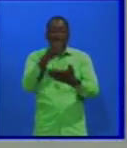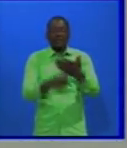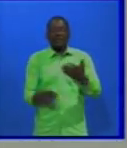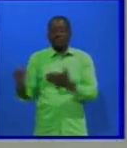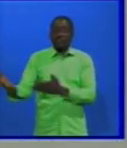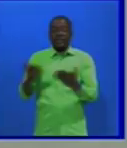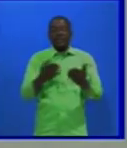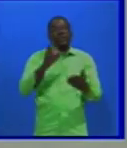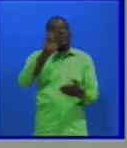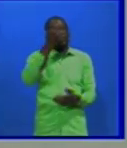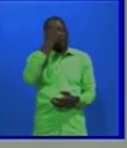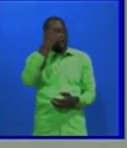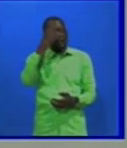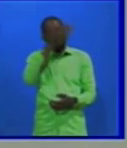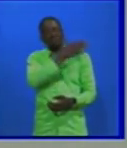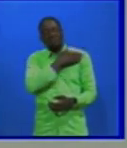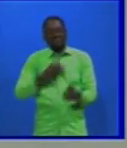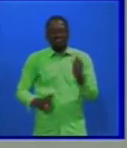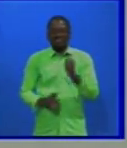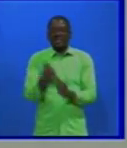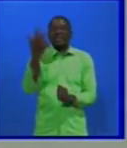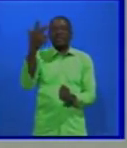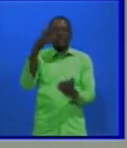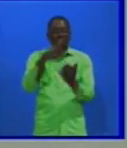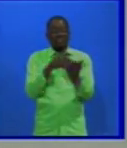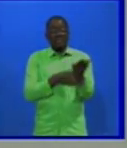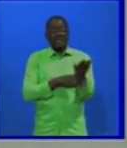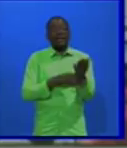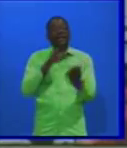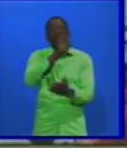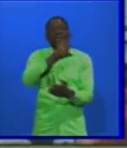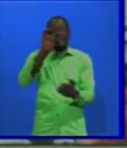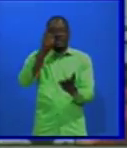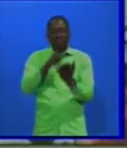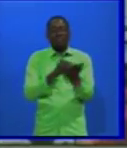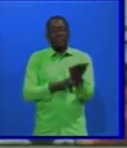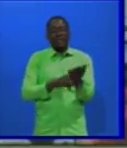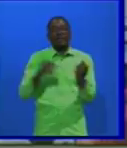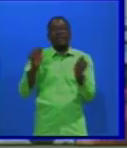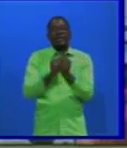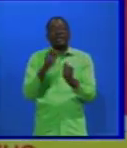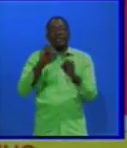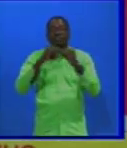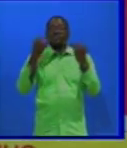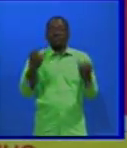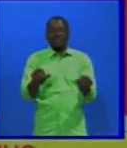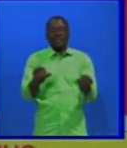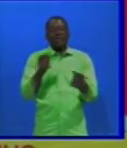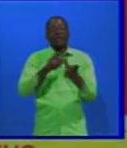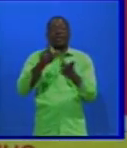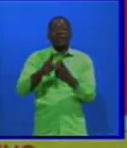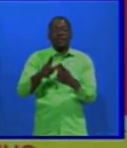l'État burkinabé près de 3,6 milliards de francs CFA selon les éditions Le Pays, lorsque Sidoya